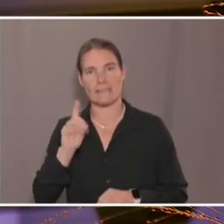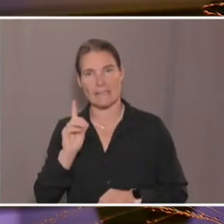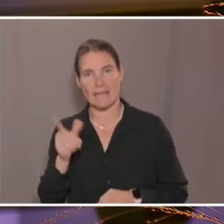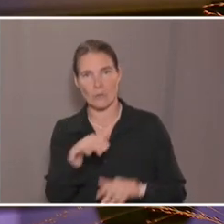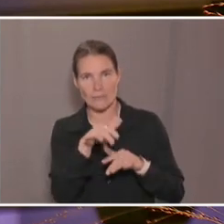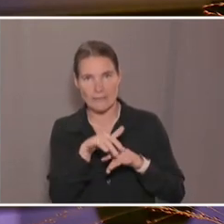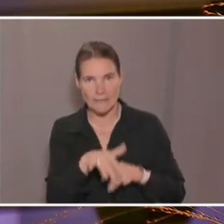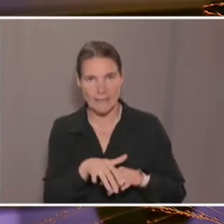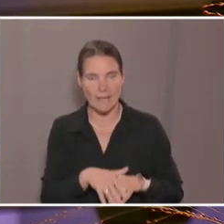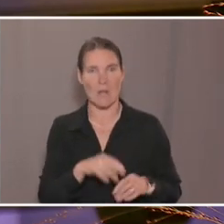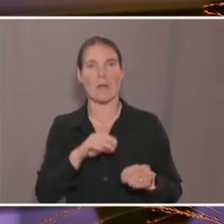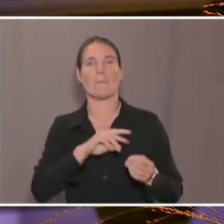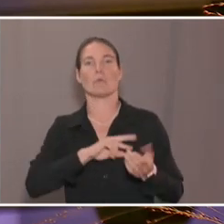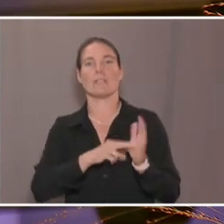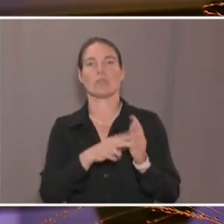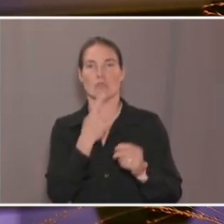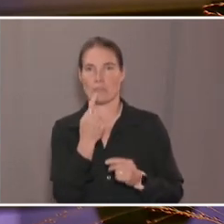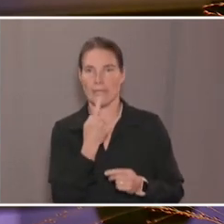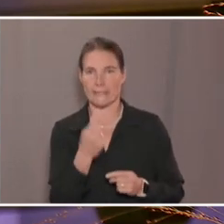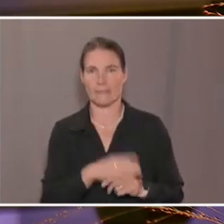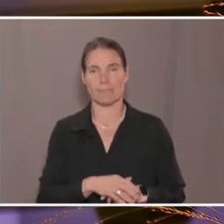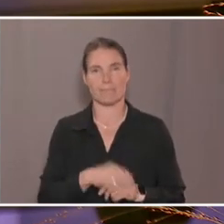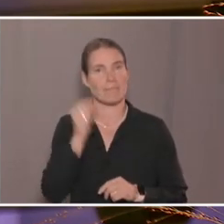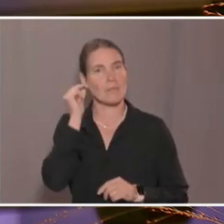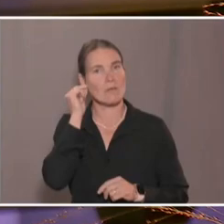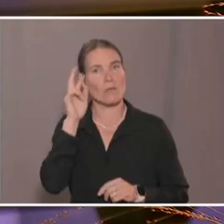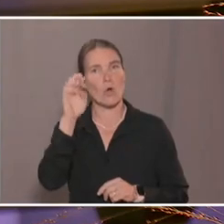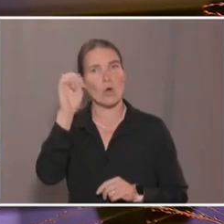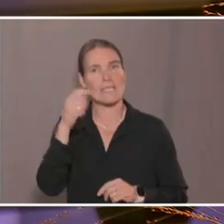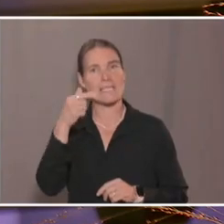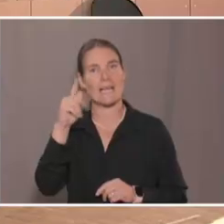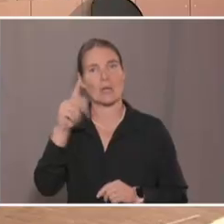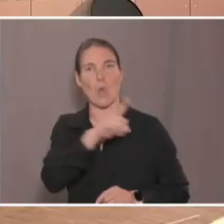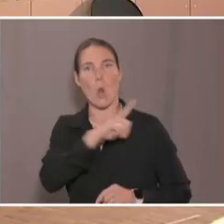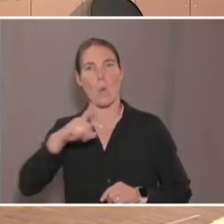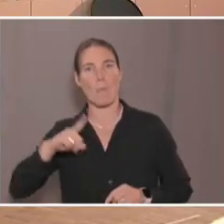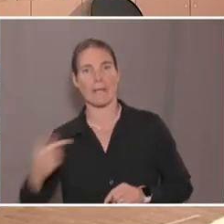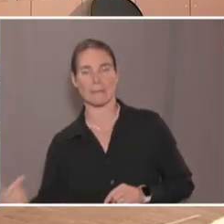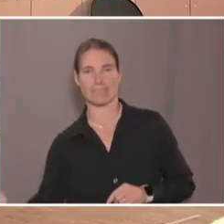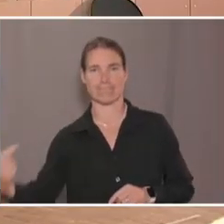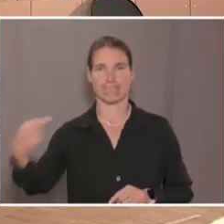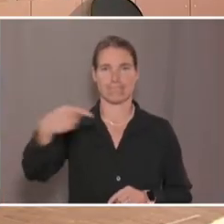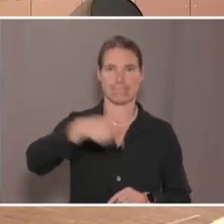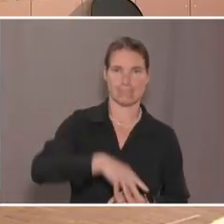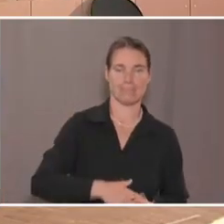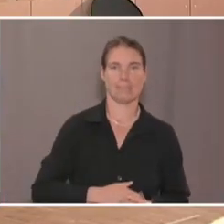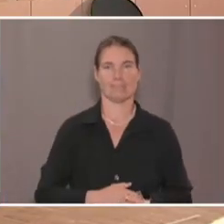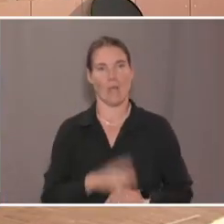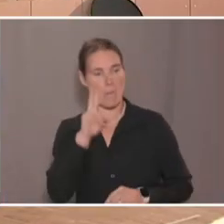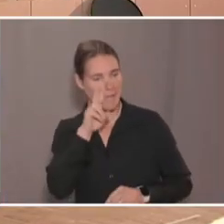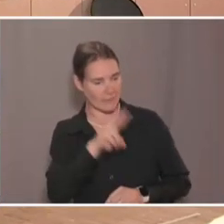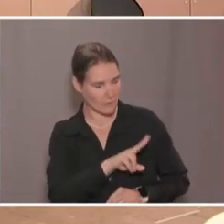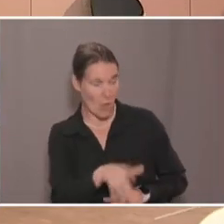der hochschulpolitische Sprecher, und Frau Röttger ebenfalls aus Lübeck beehrt uns heute auch.